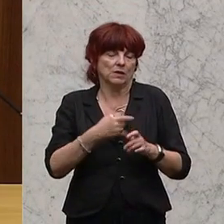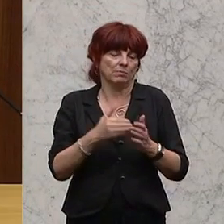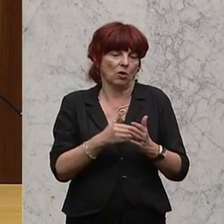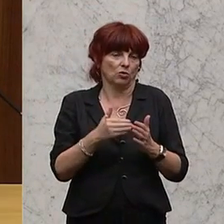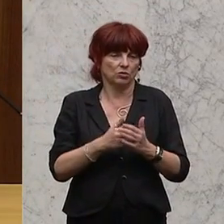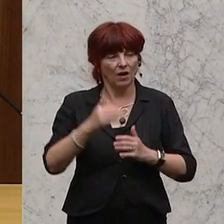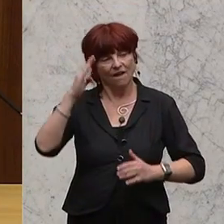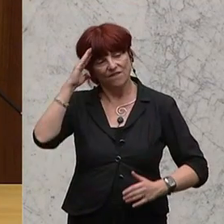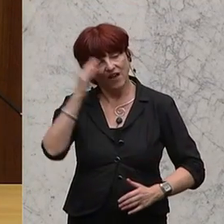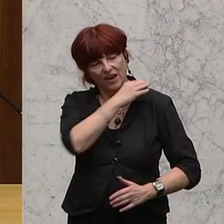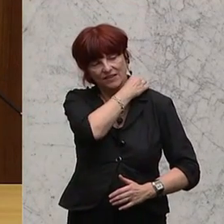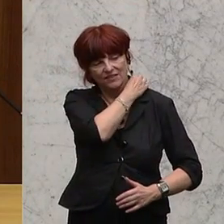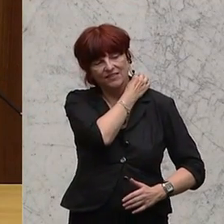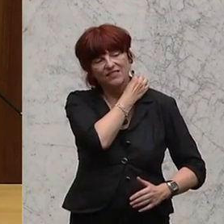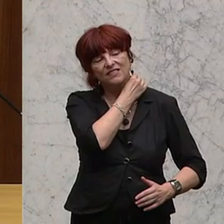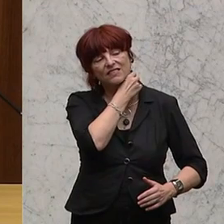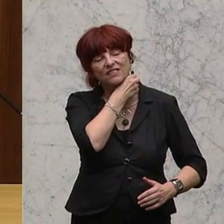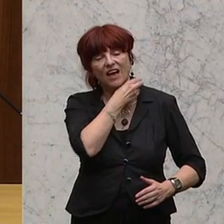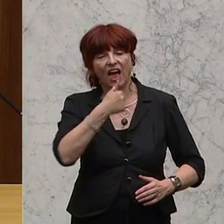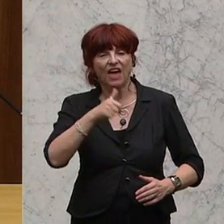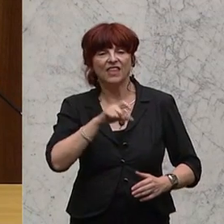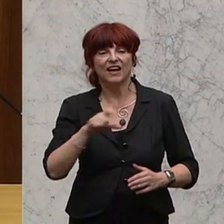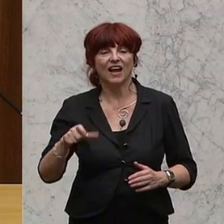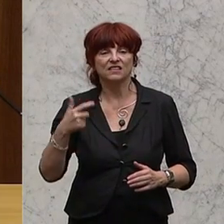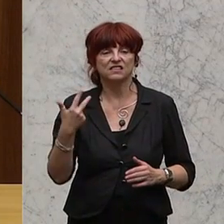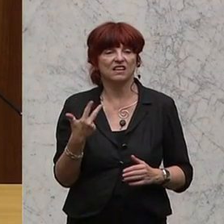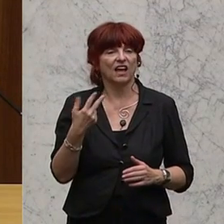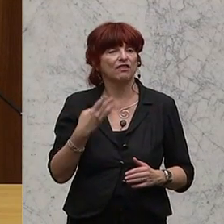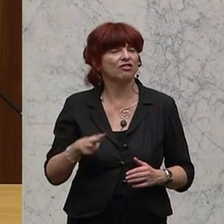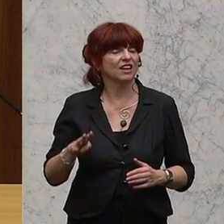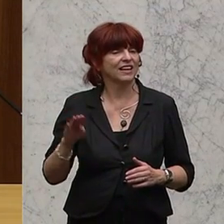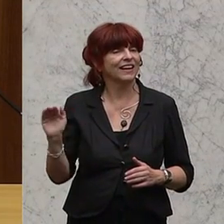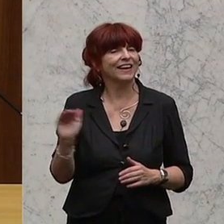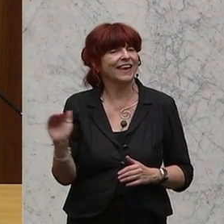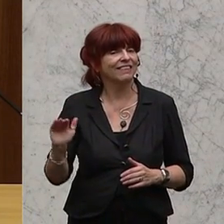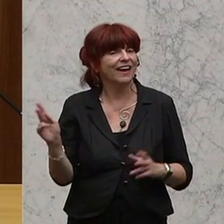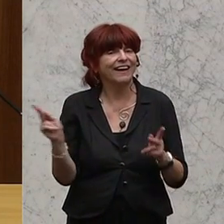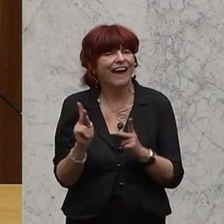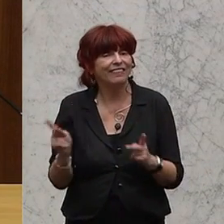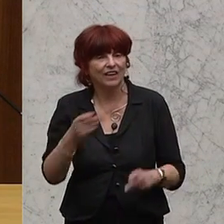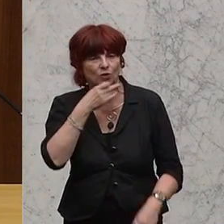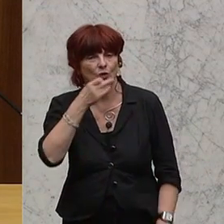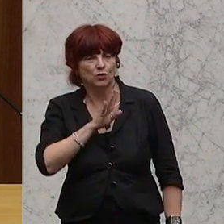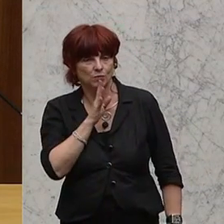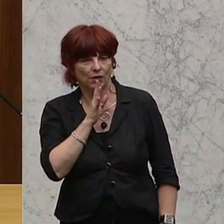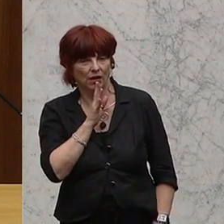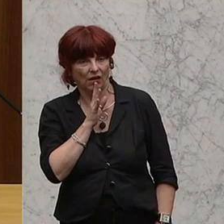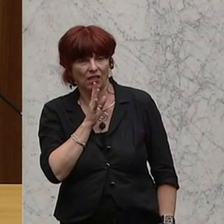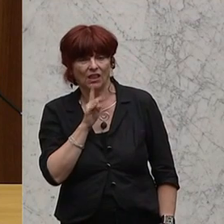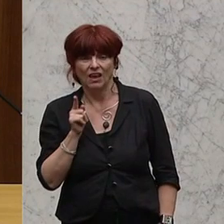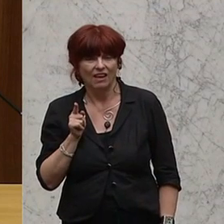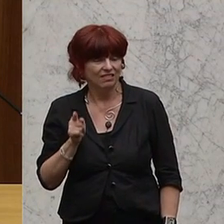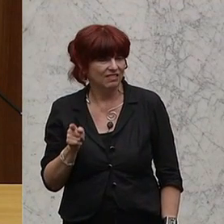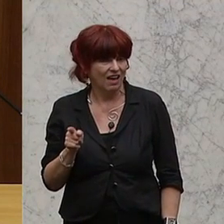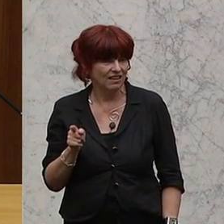dass wenn eine Klasse zu 3/4 aus Kindern besteht, die einfach kein Wort Deutsch können, das muss einfach